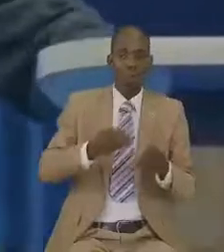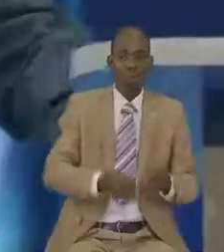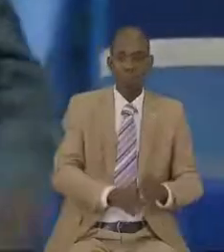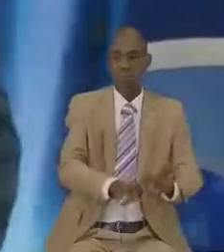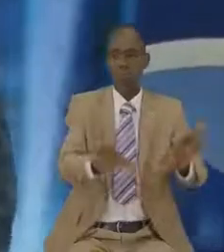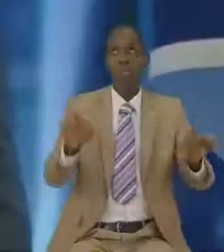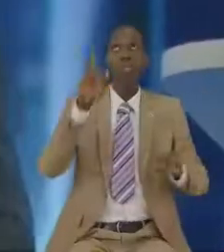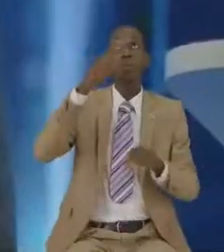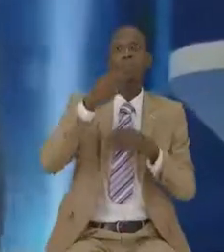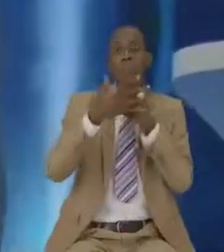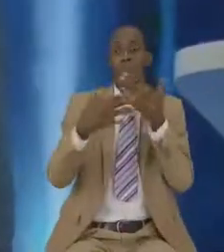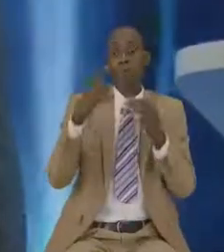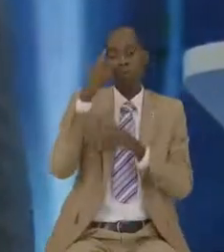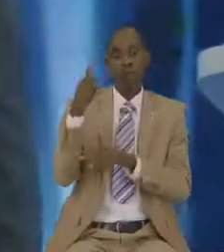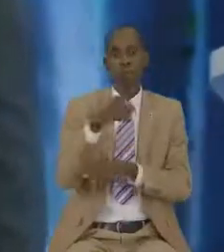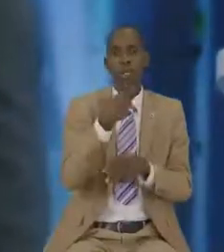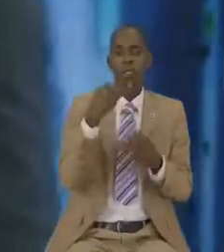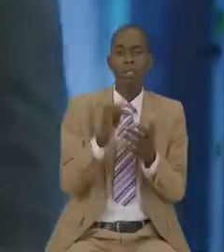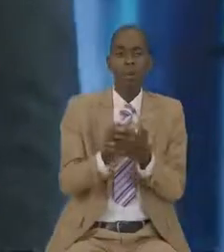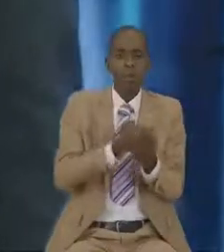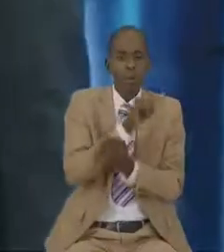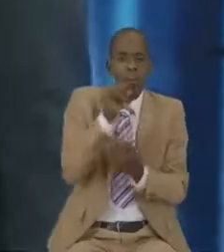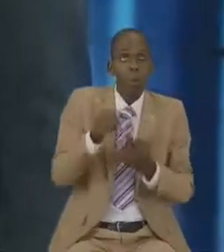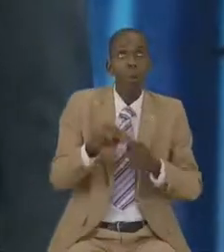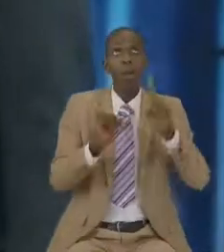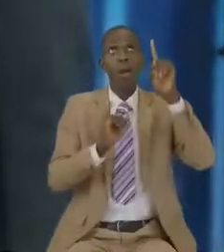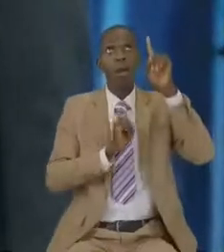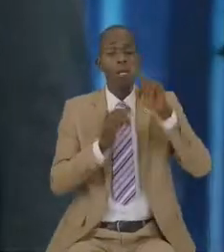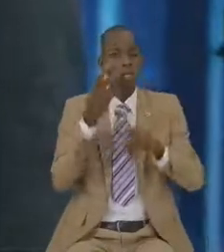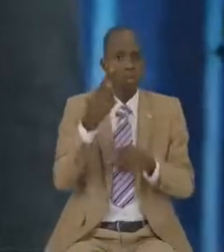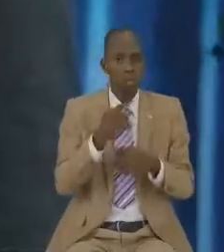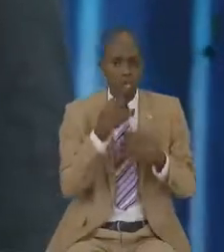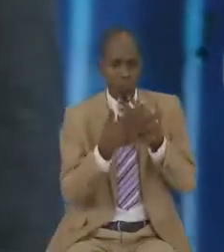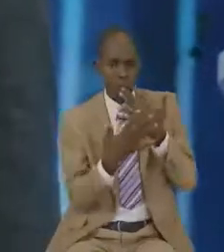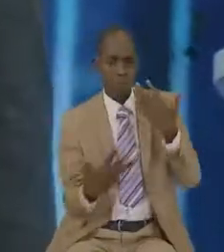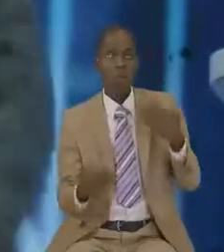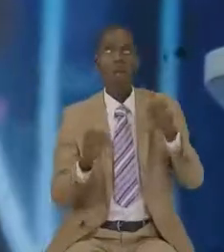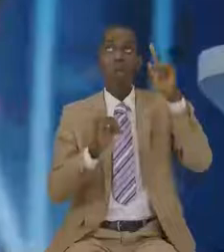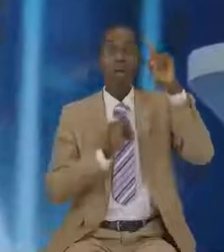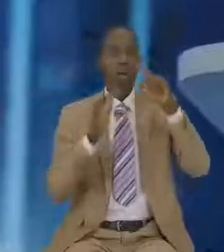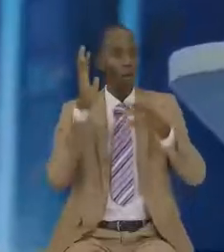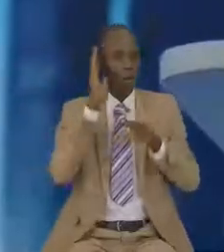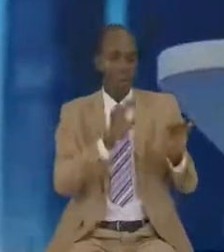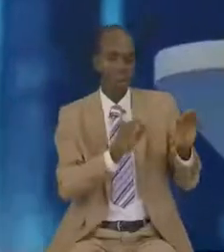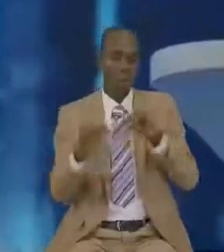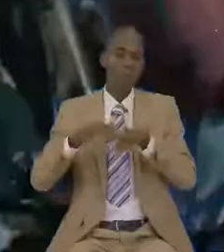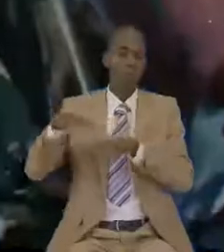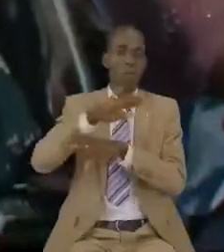dit, lorsque je verrai le sang, je passerai pas dessus toi. Ce soir, c'est ton